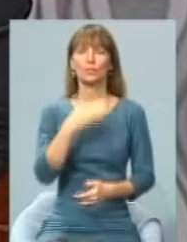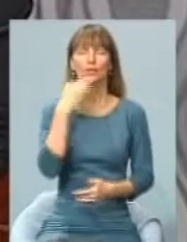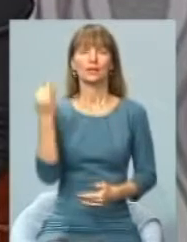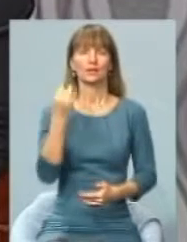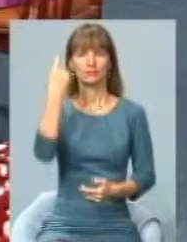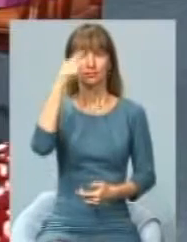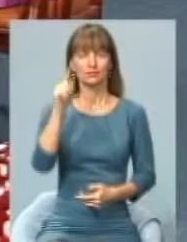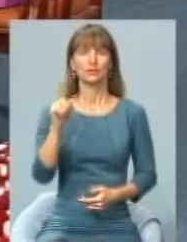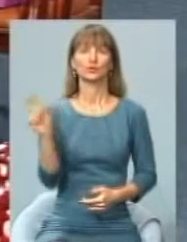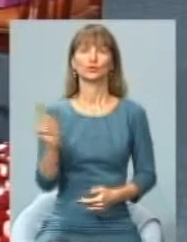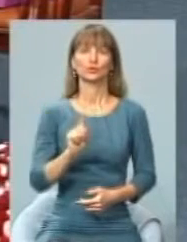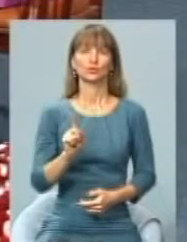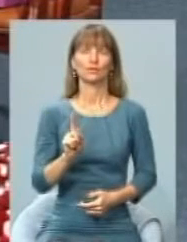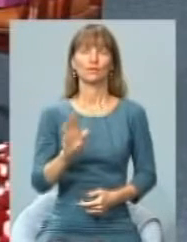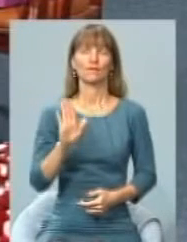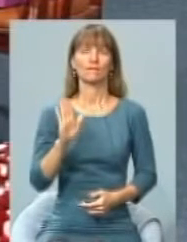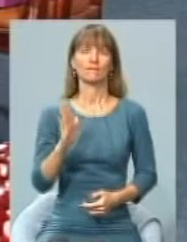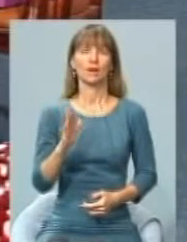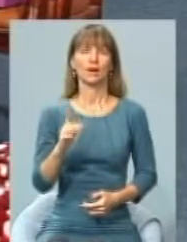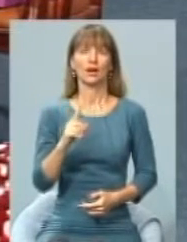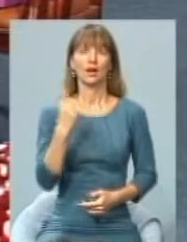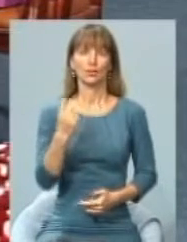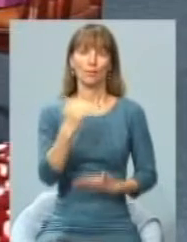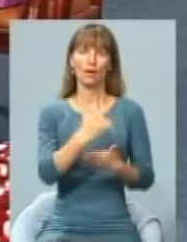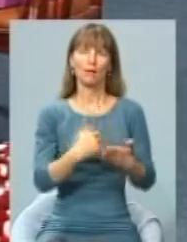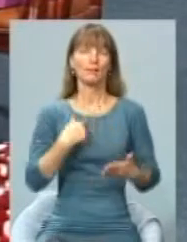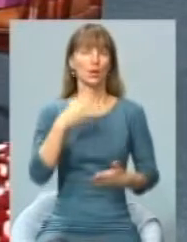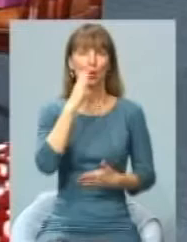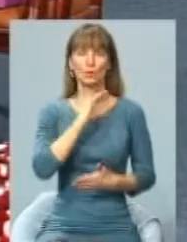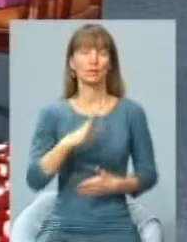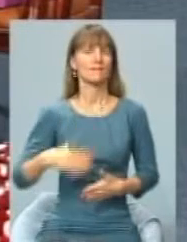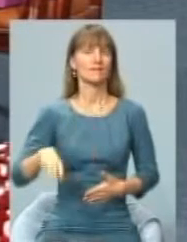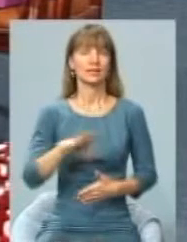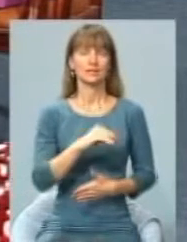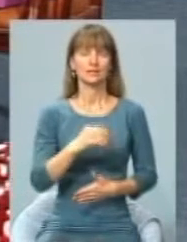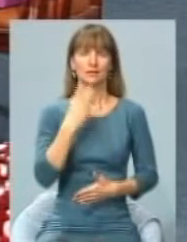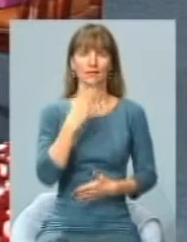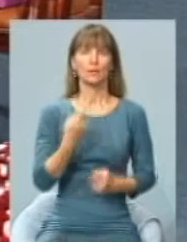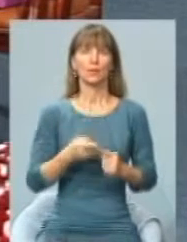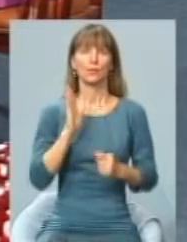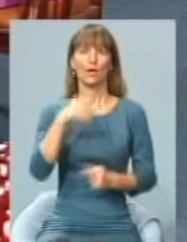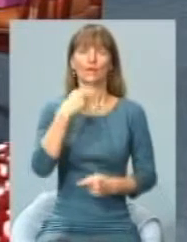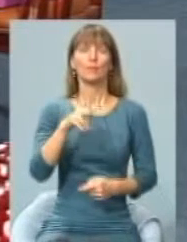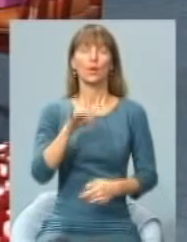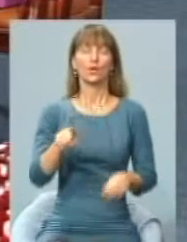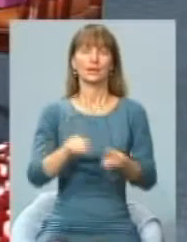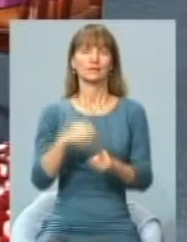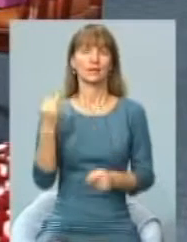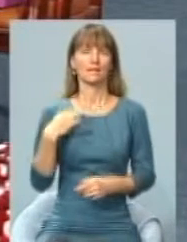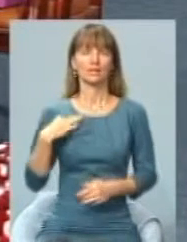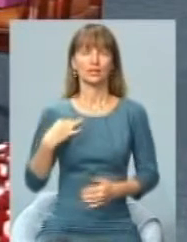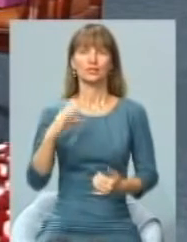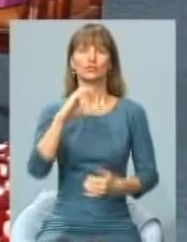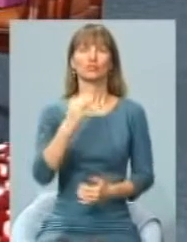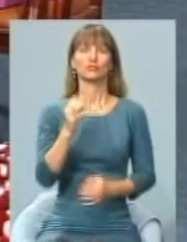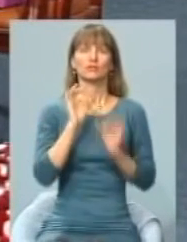цікавого вигадали, що за одну програму ми навіть не встигнемо все охопити. Тож будемо говорити про такі цікаві речі. Саша,